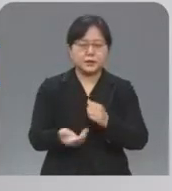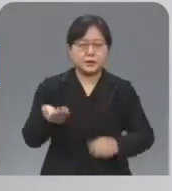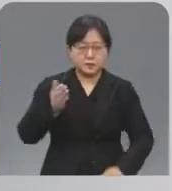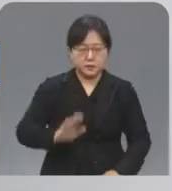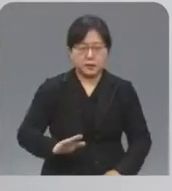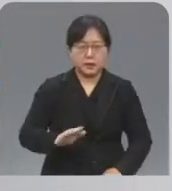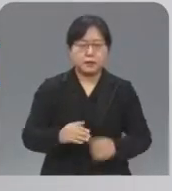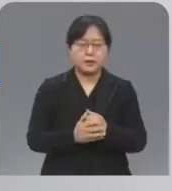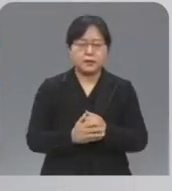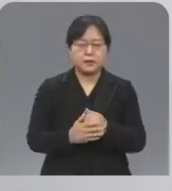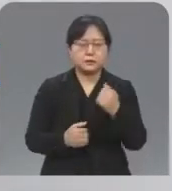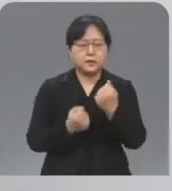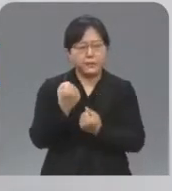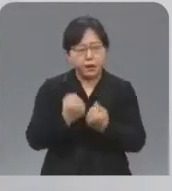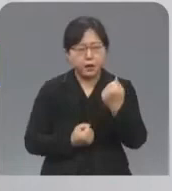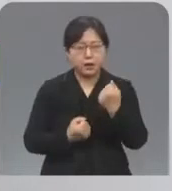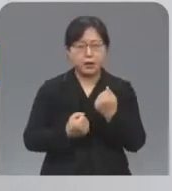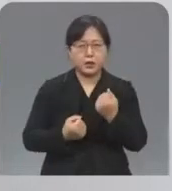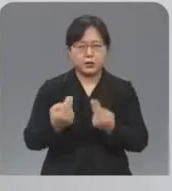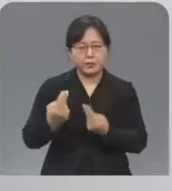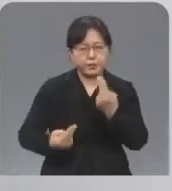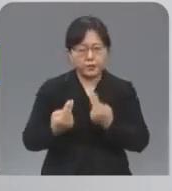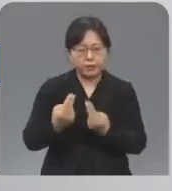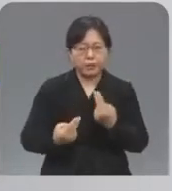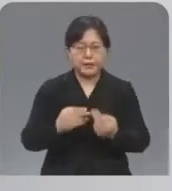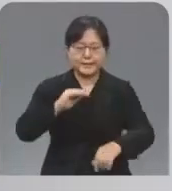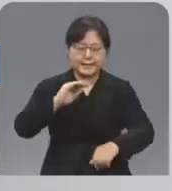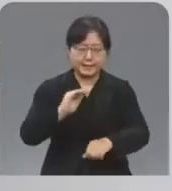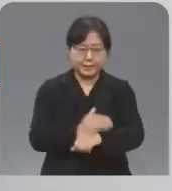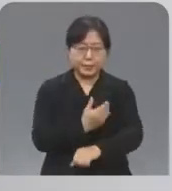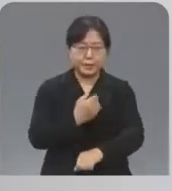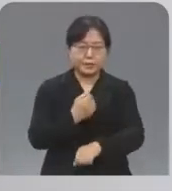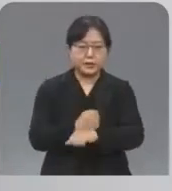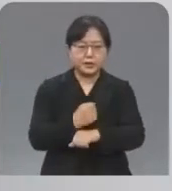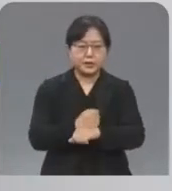그러나 그 설명과 비유가 부적절했다는